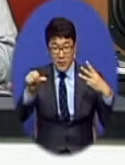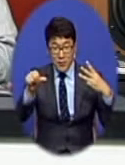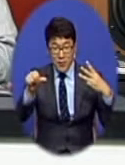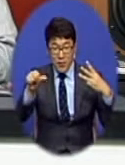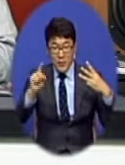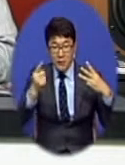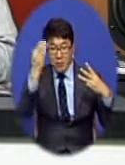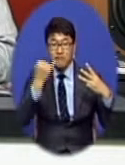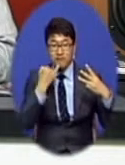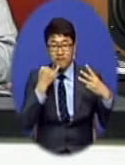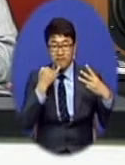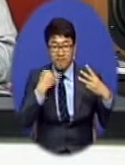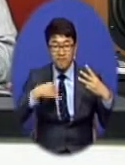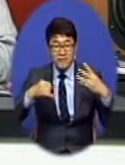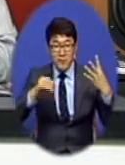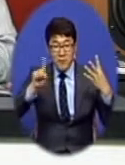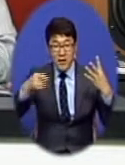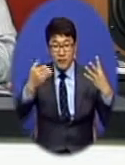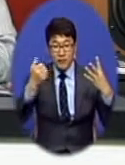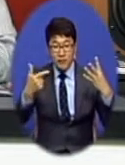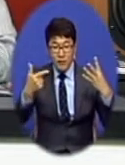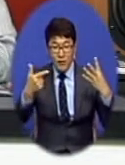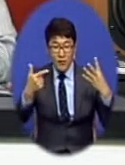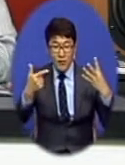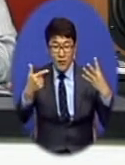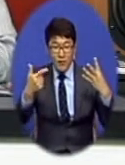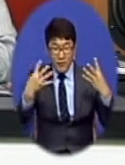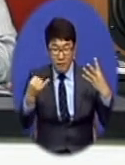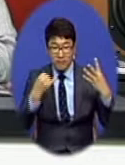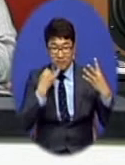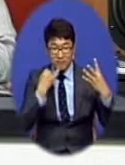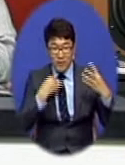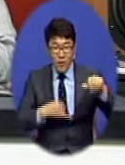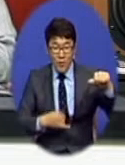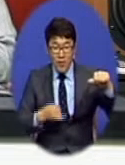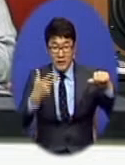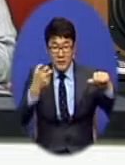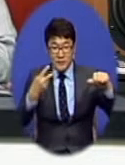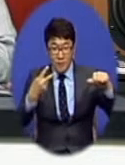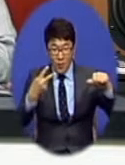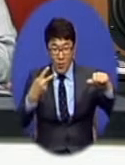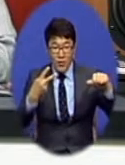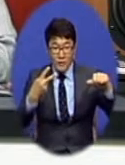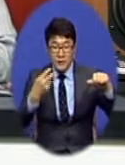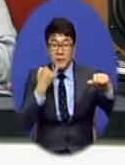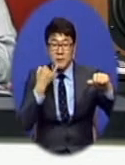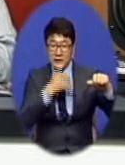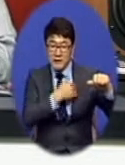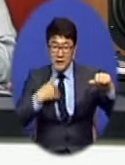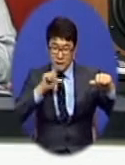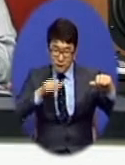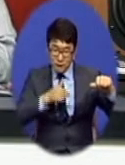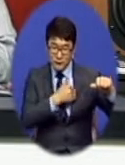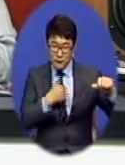100표 넘었어요. 자, 네 번째 참가자 196표. 많이 나왔네요. 네. 5번. 72표 받고 있습니다. 아직 올라갈